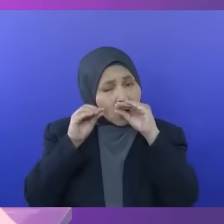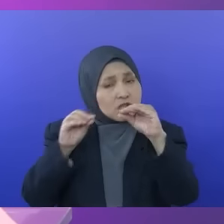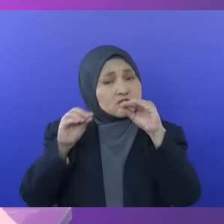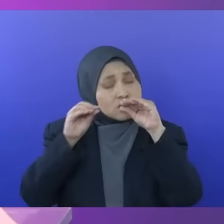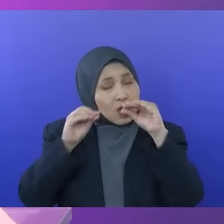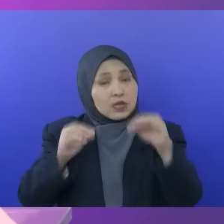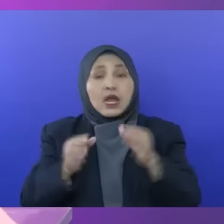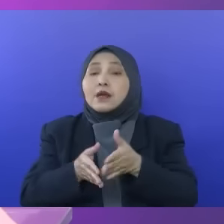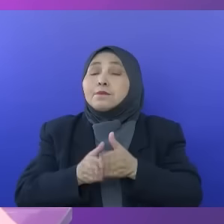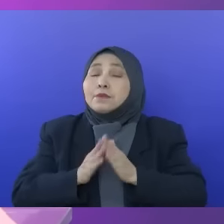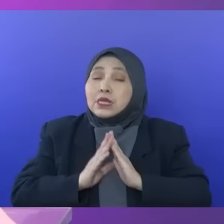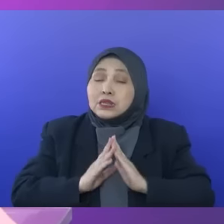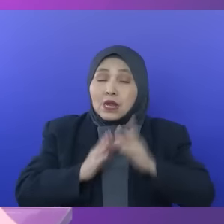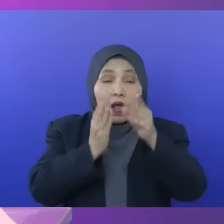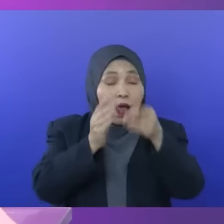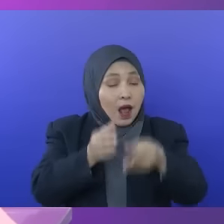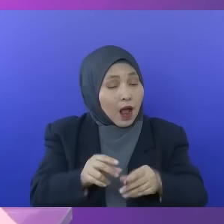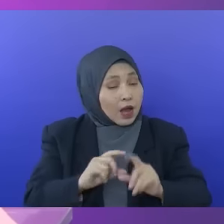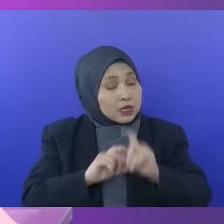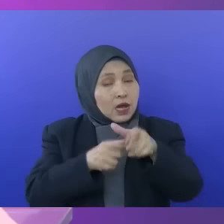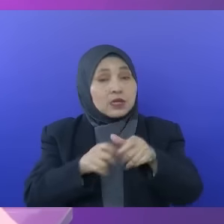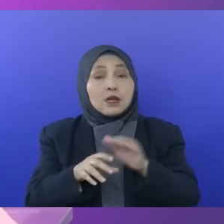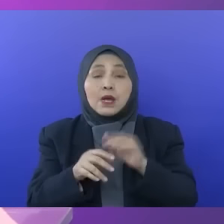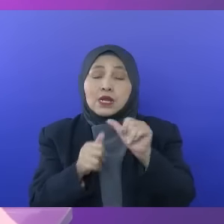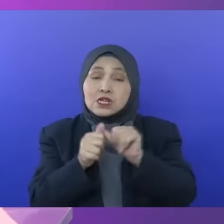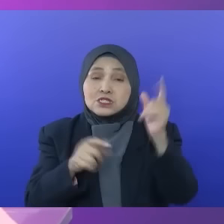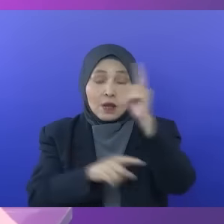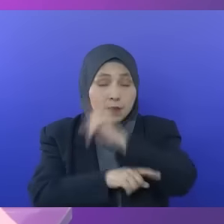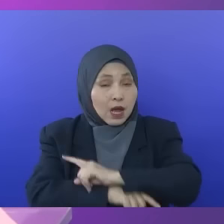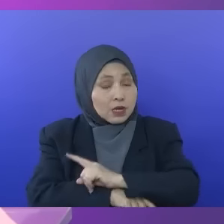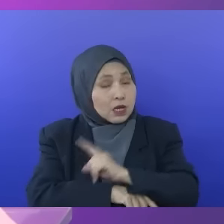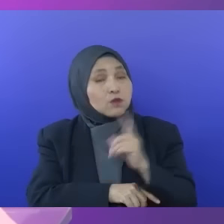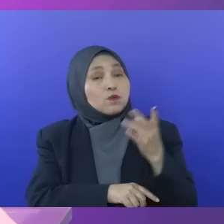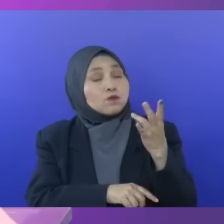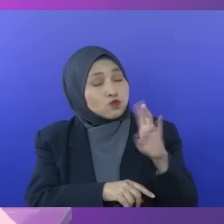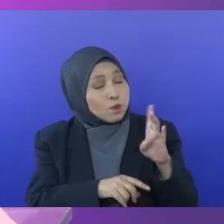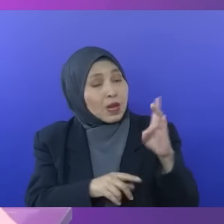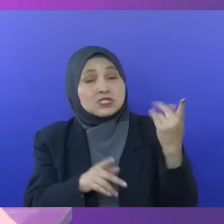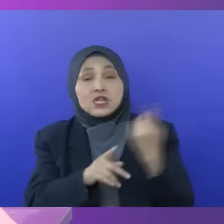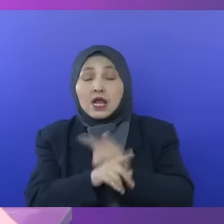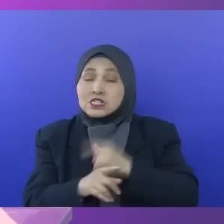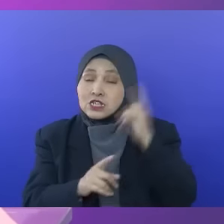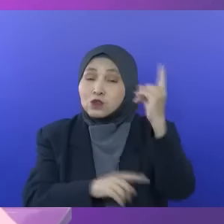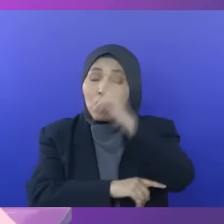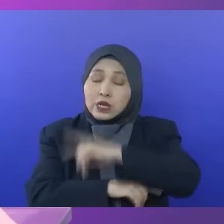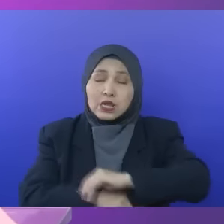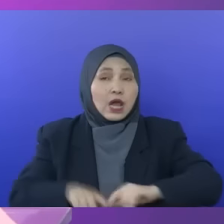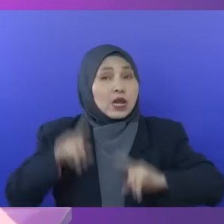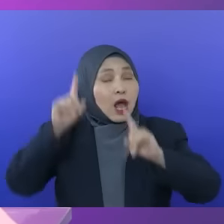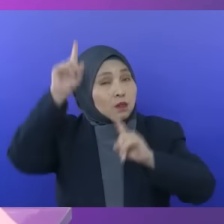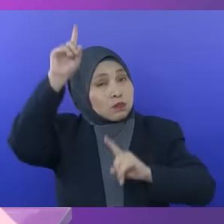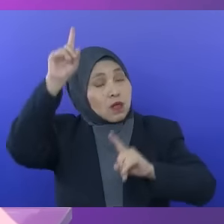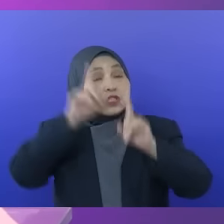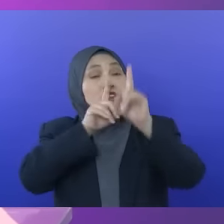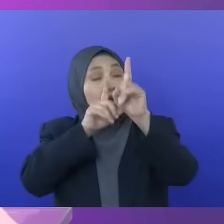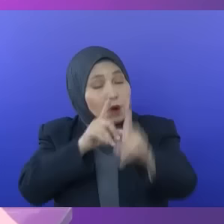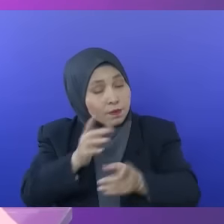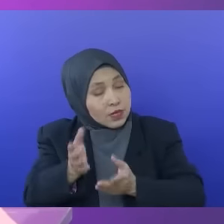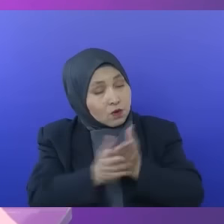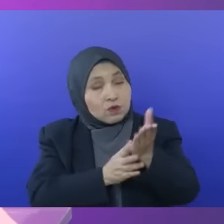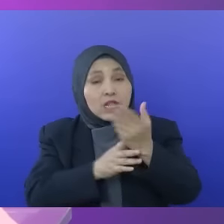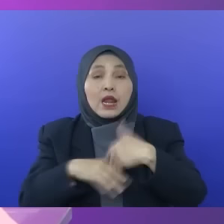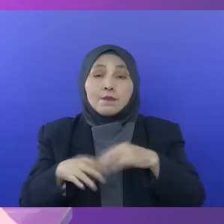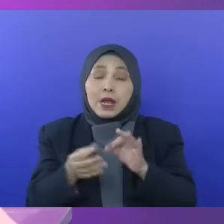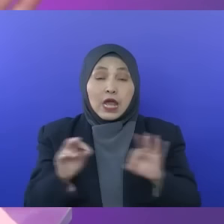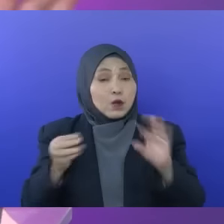minta hadiah ini pada setiap hari 17 kali sehari dan Allah jawab Terus pada ayat 62 sebentar tadi